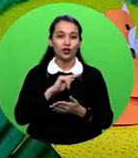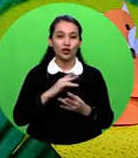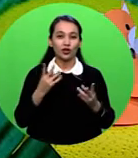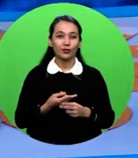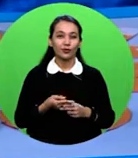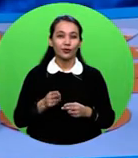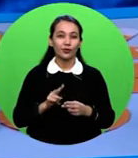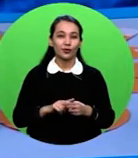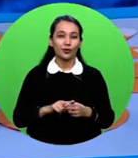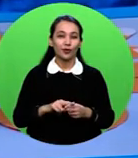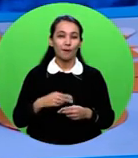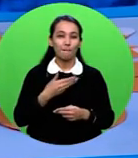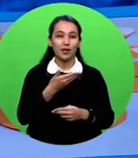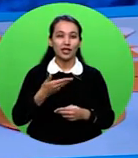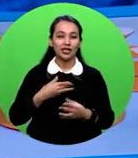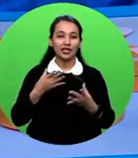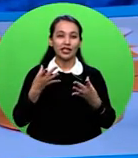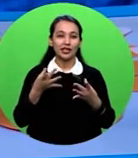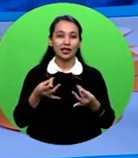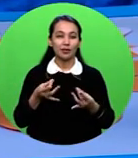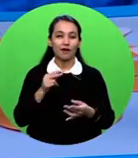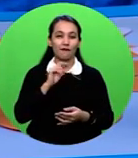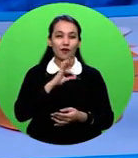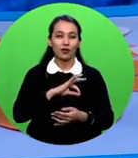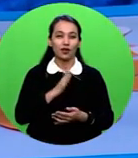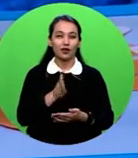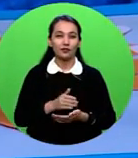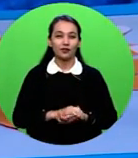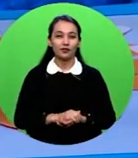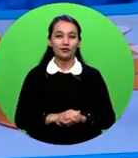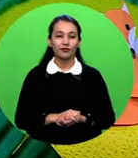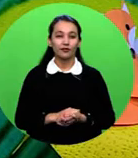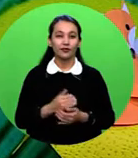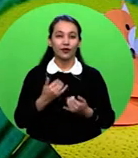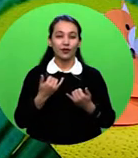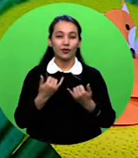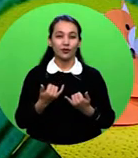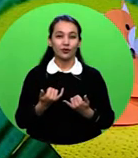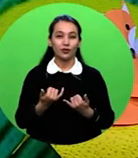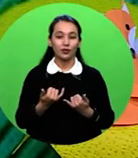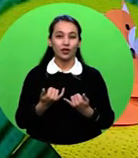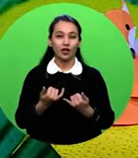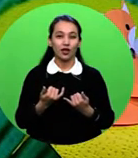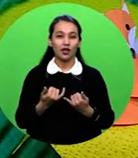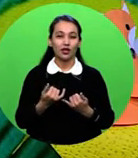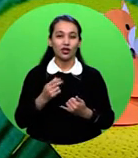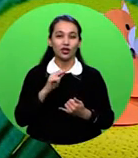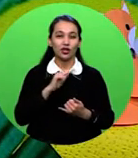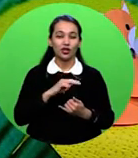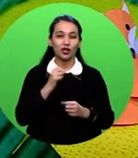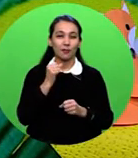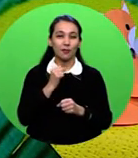amal qiling, chunki biz yelimdan foydalanamiz. Ana endi amaliy